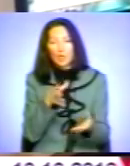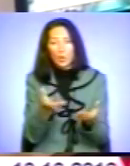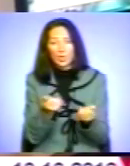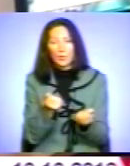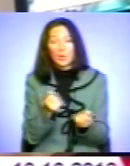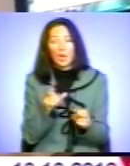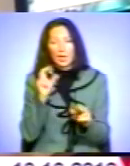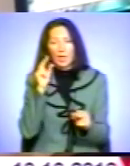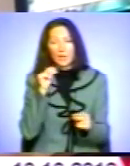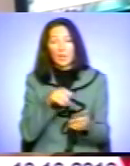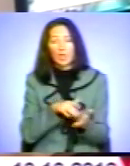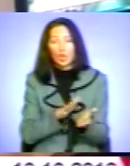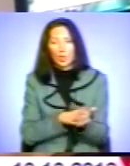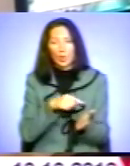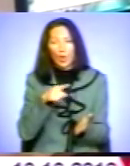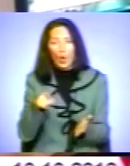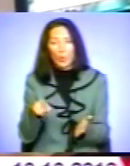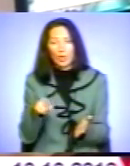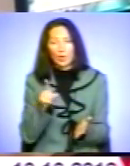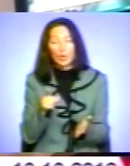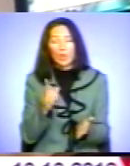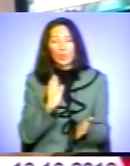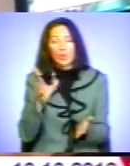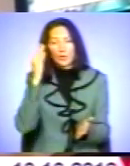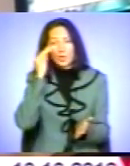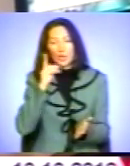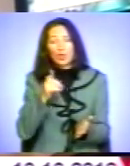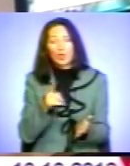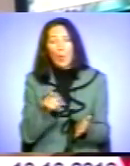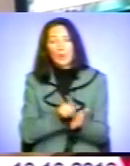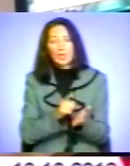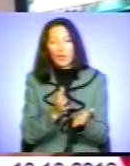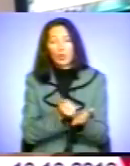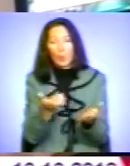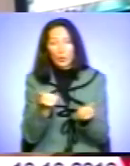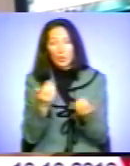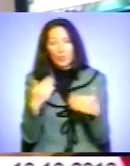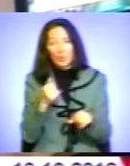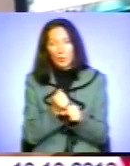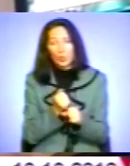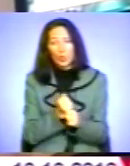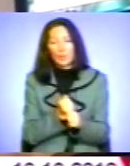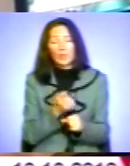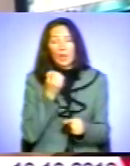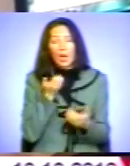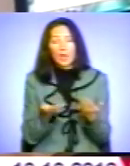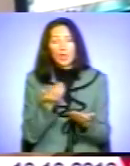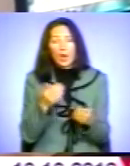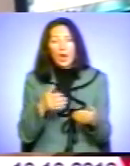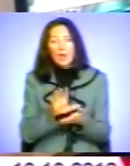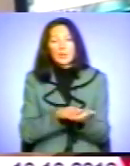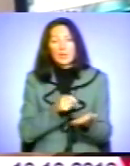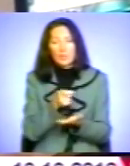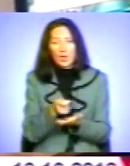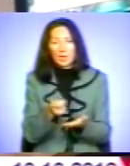реєстраційний номер. Тоді вже буде вважатися, що дане звернення надійшло в Пенсійний фонд і воно вже опрацьовується. Якщо ж звернення надійшло в